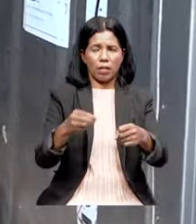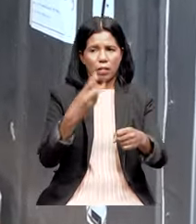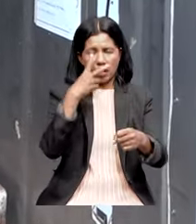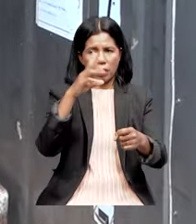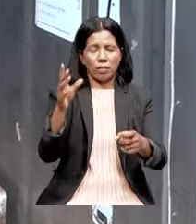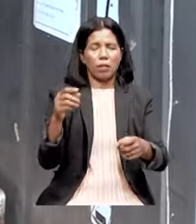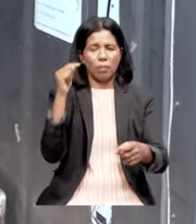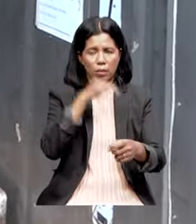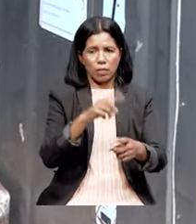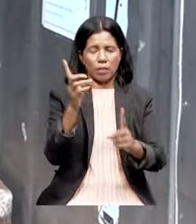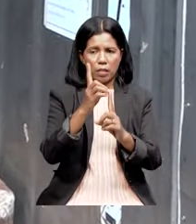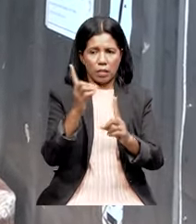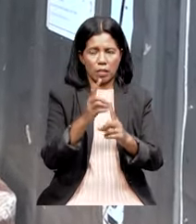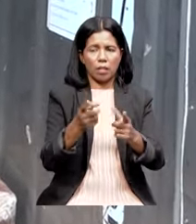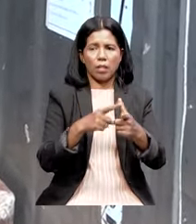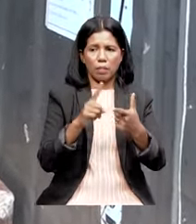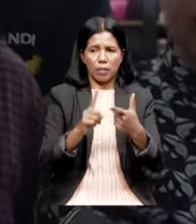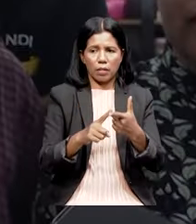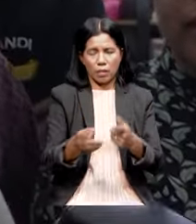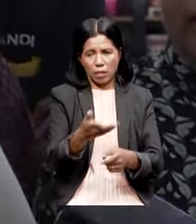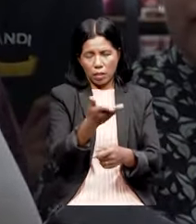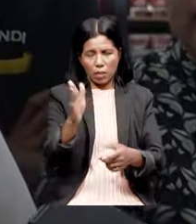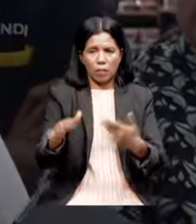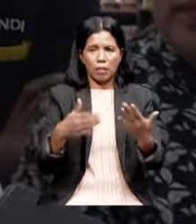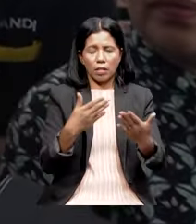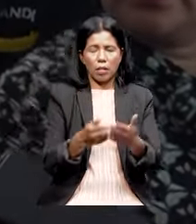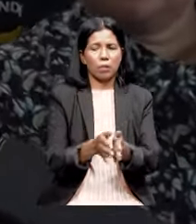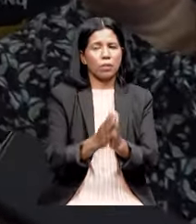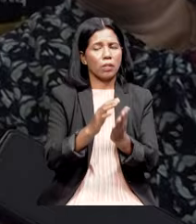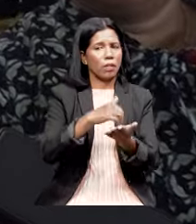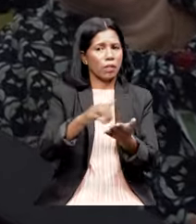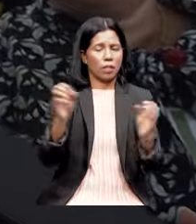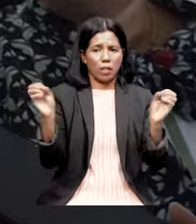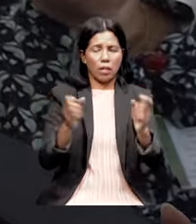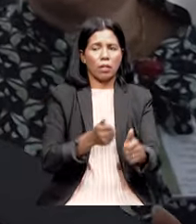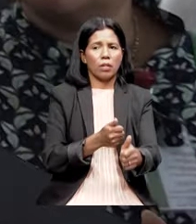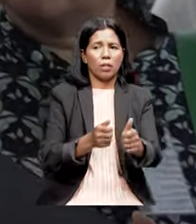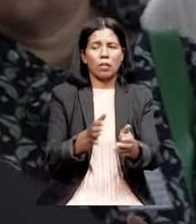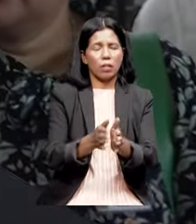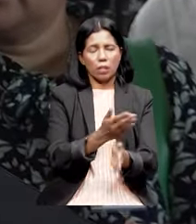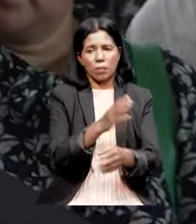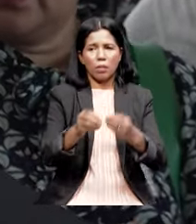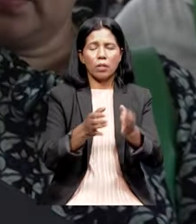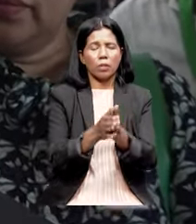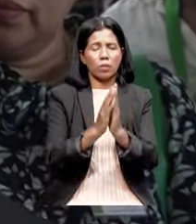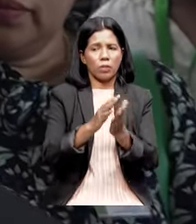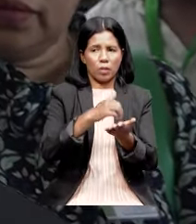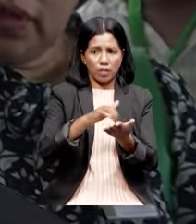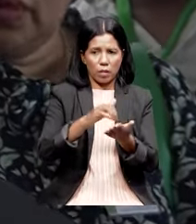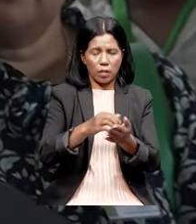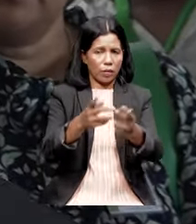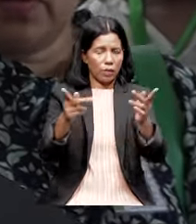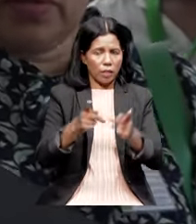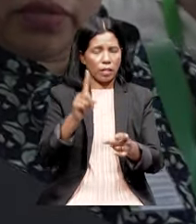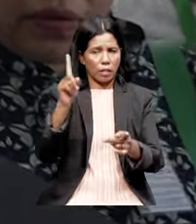data. I datang maka ita bot sira lisensa latuir inderesu signifika kata kita bot sira husu lisensa ia fatin